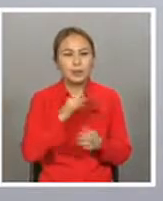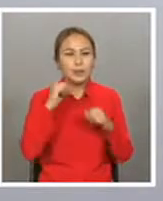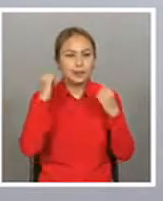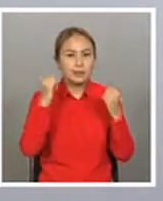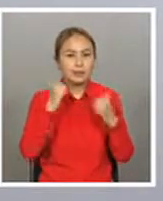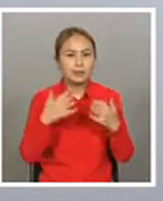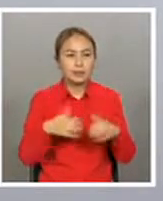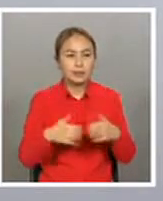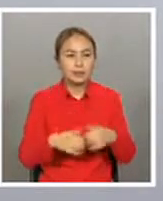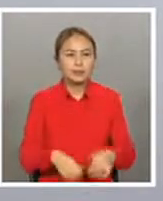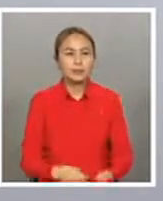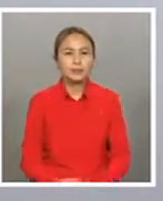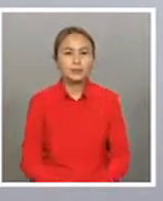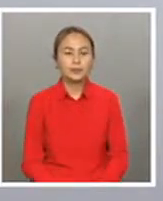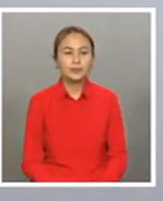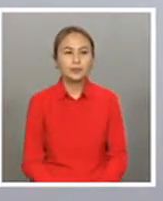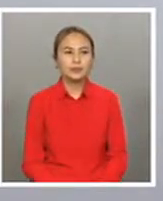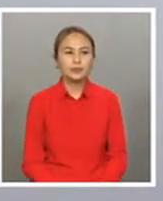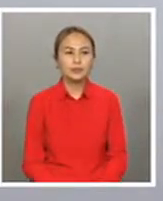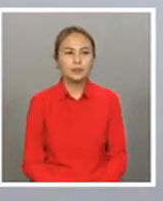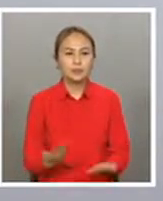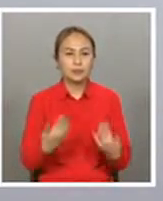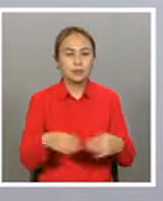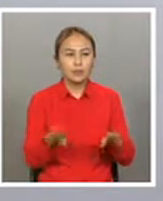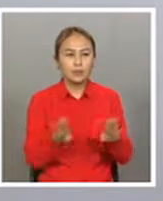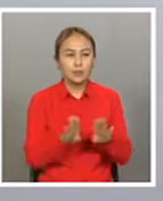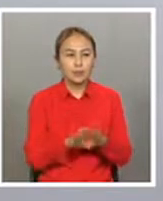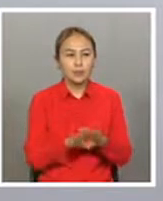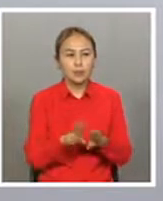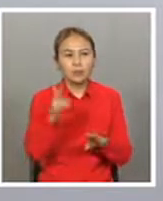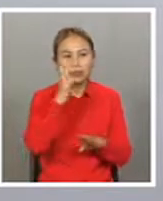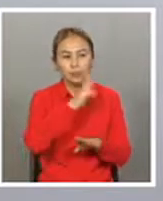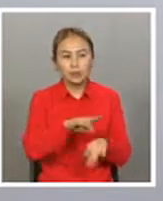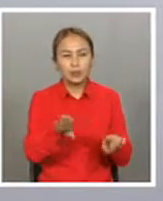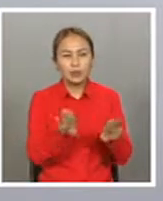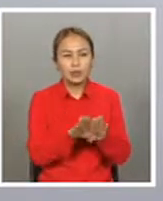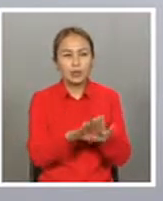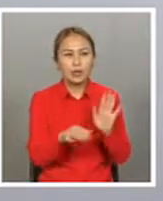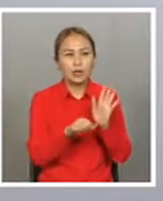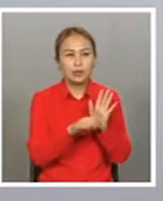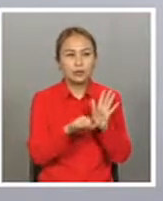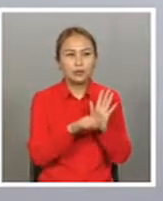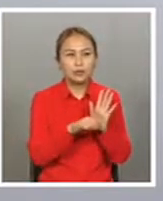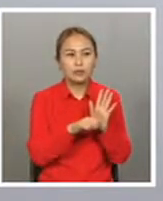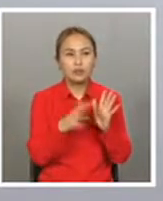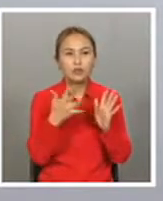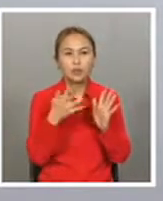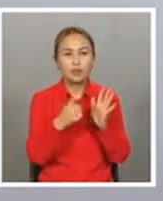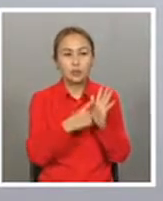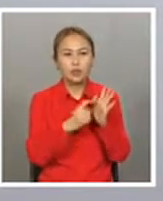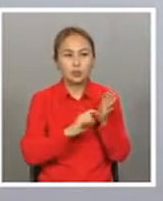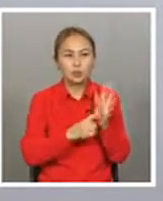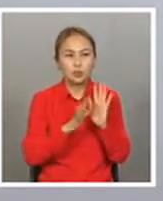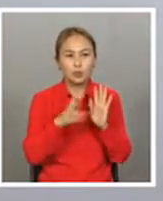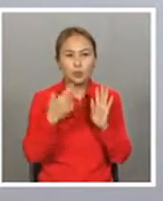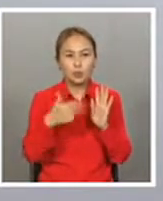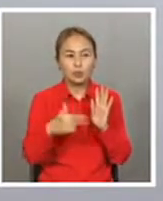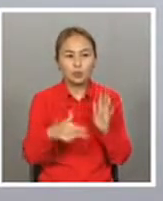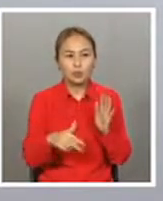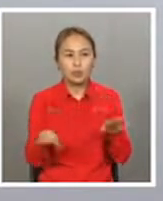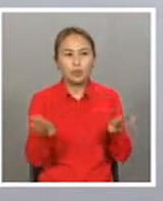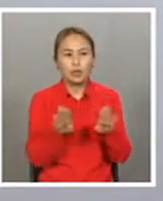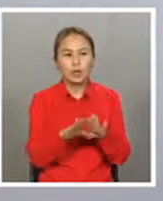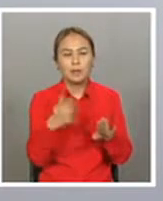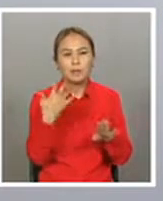сан. Иә? Кеттік. Олай болса, бөліміне қарайықшы. 6-ны 2-ге көбейтсем 30 болады. Әрине